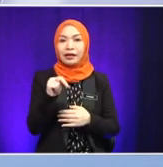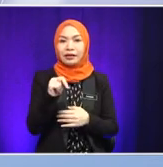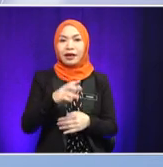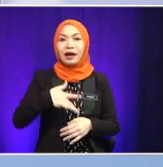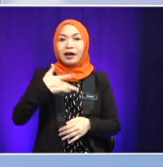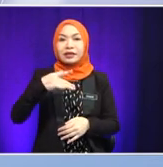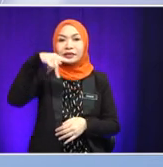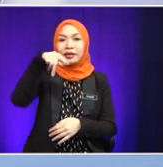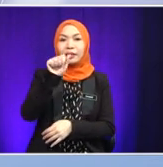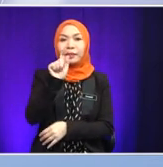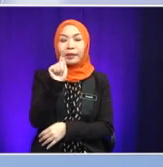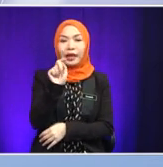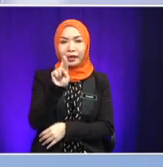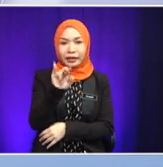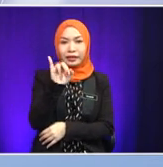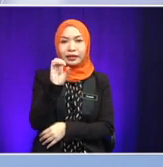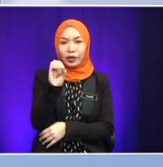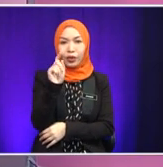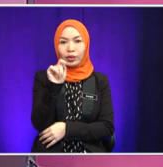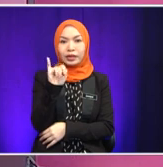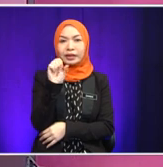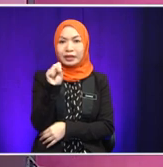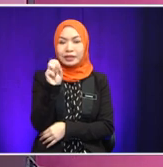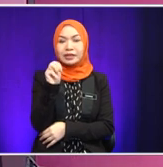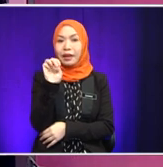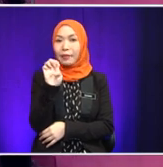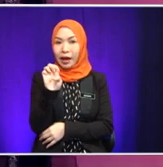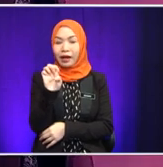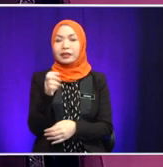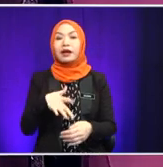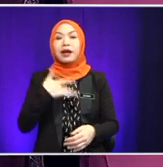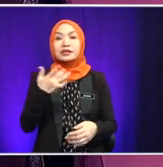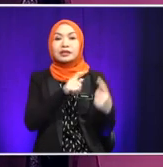juga bertanggung jawab juga ya oke